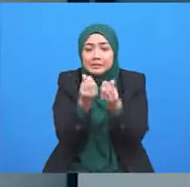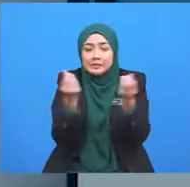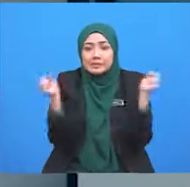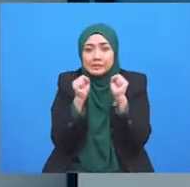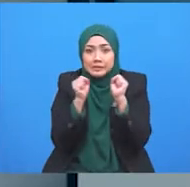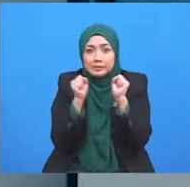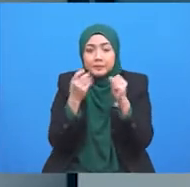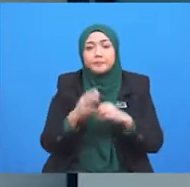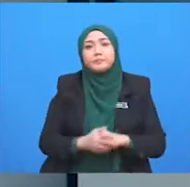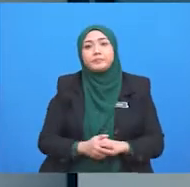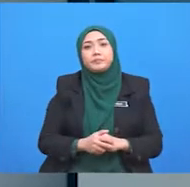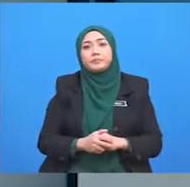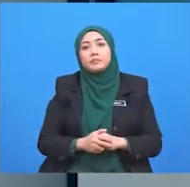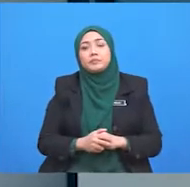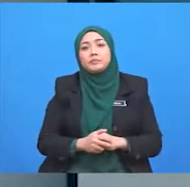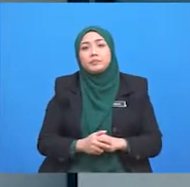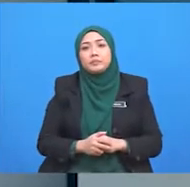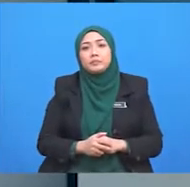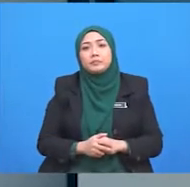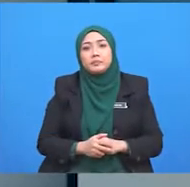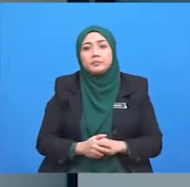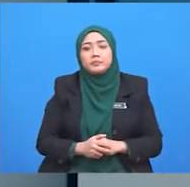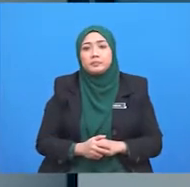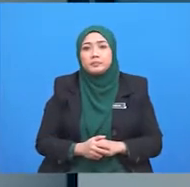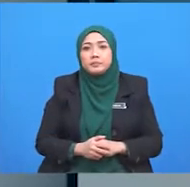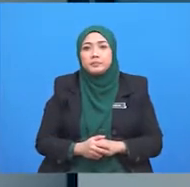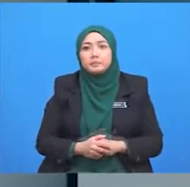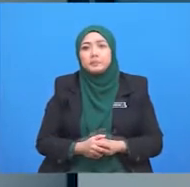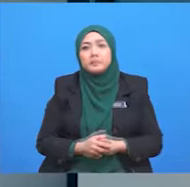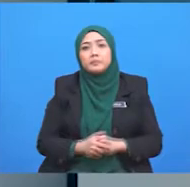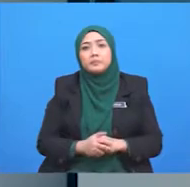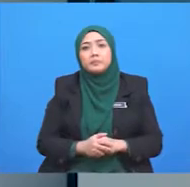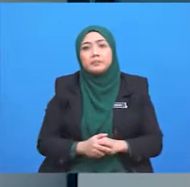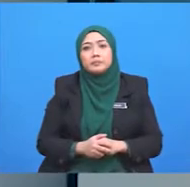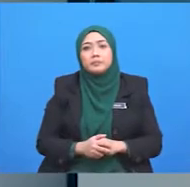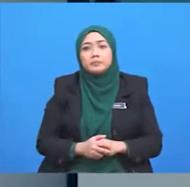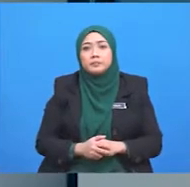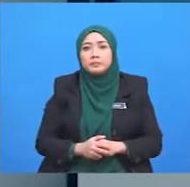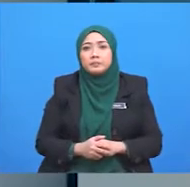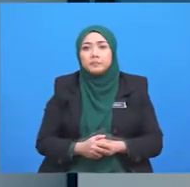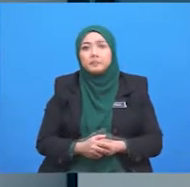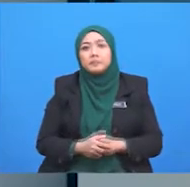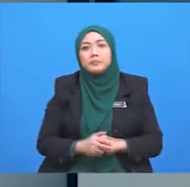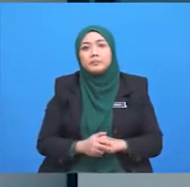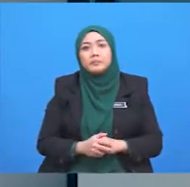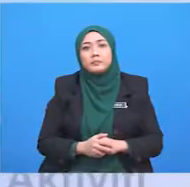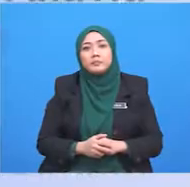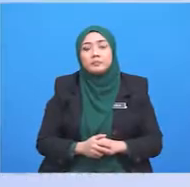dilitupi salji. Tanaman utama yang ditanam seperti gandum, barley, oat dan